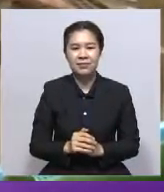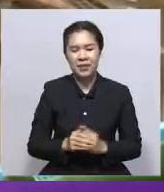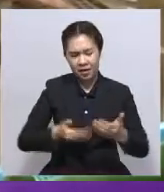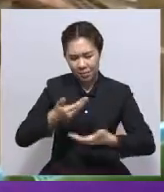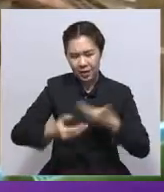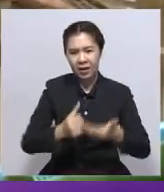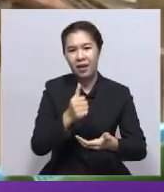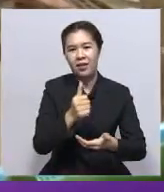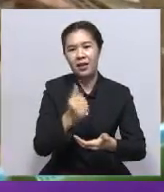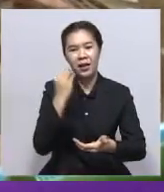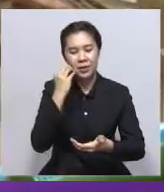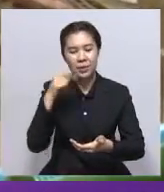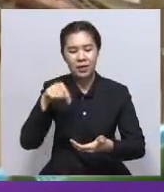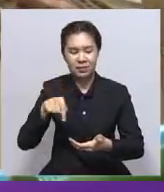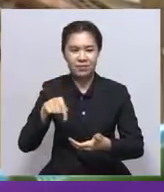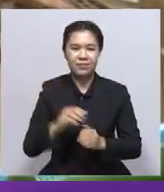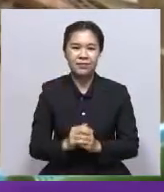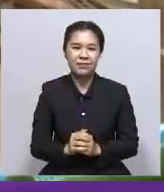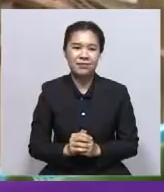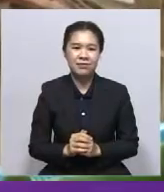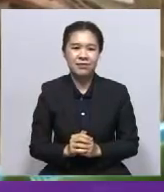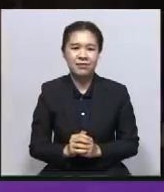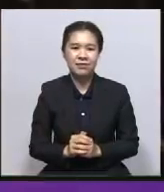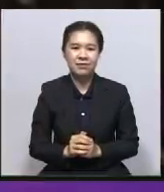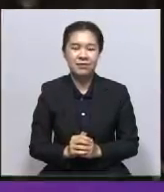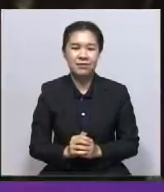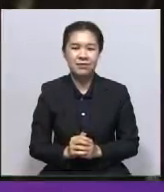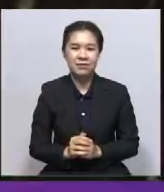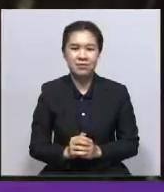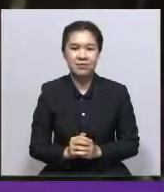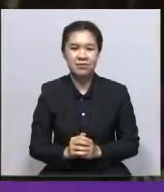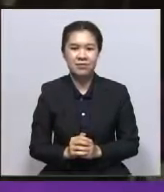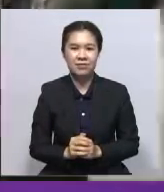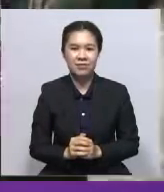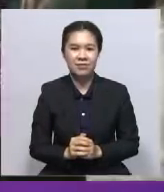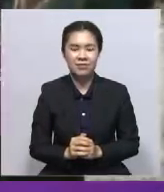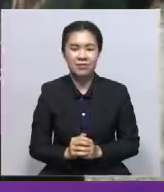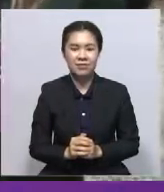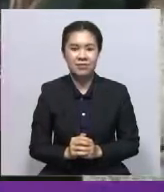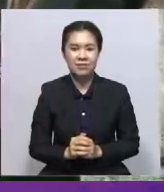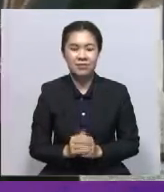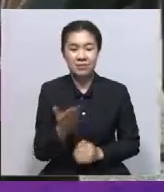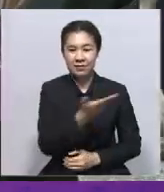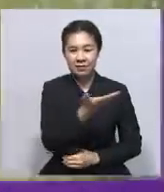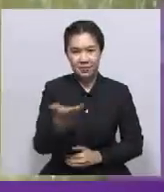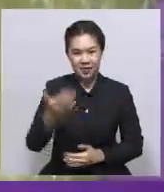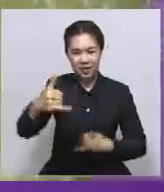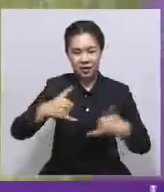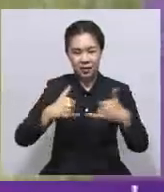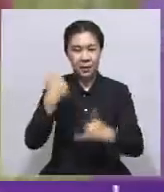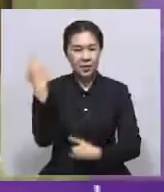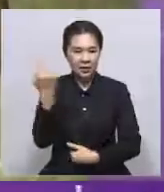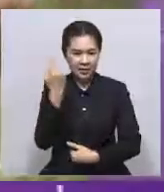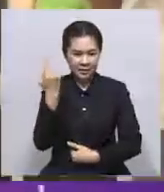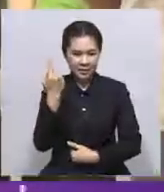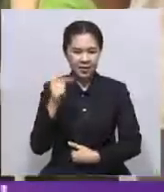ายได้ที่บ้านเราก็ขายได้ที่ส่งได ้เพื่อไปทำไข่ดาวได ้ถ้าคุณผู้ชมมาเที่ยวตลาดน้ำประชารัฐคนไ